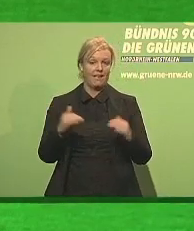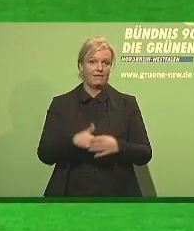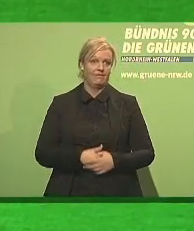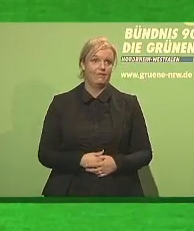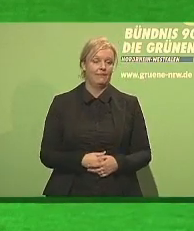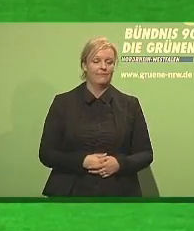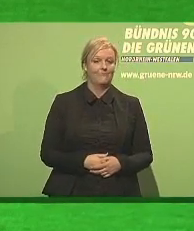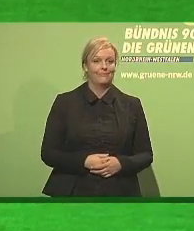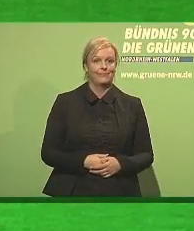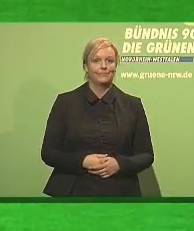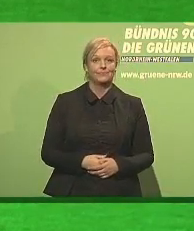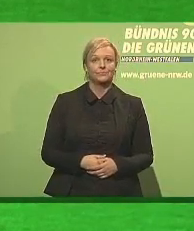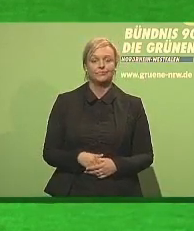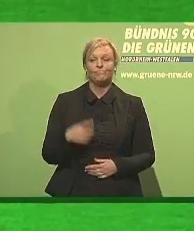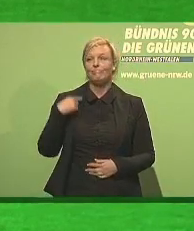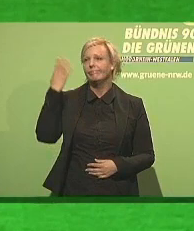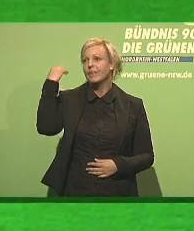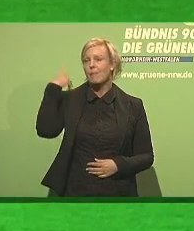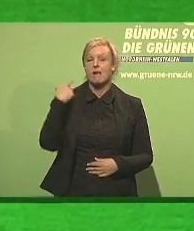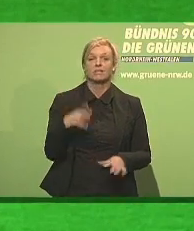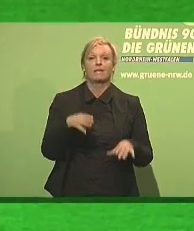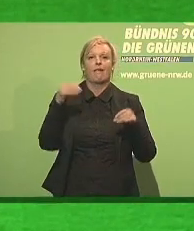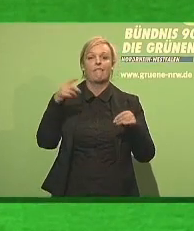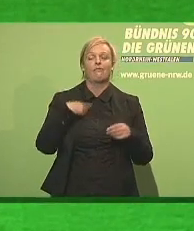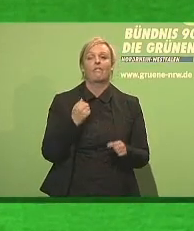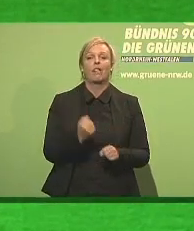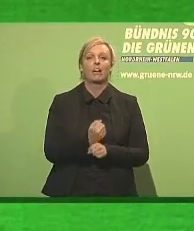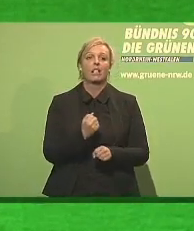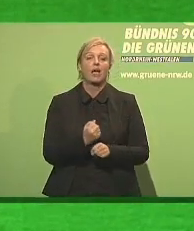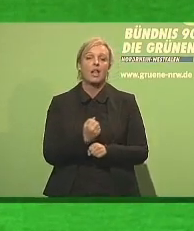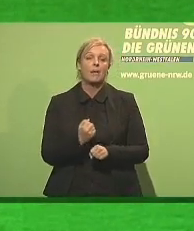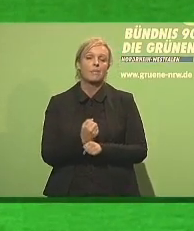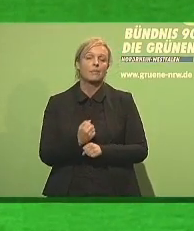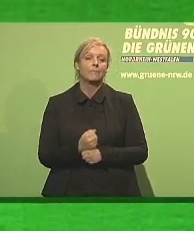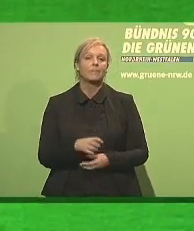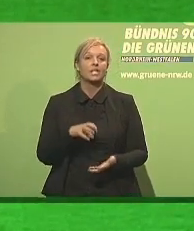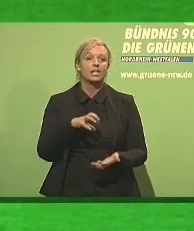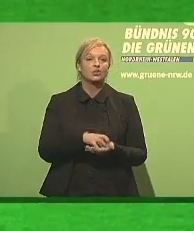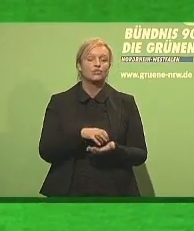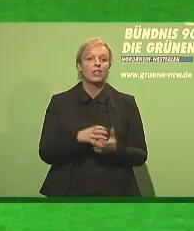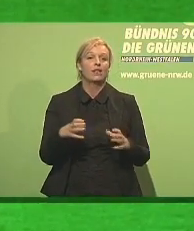für mich in der Arbeit bei der Städtegruppe von Terre des Femmes.